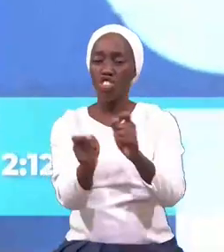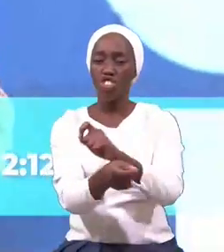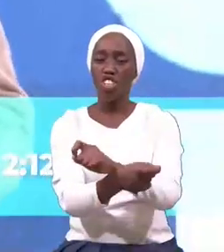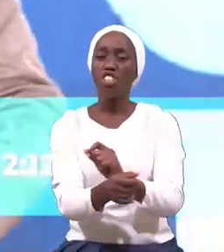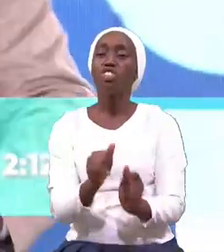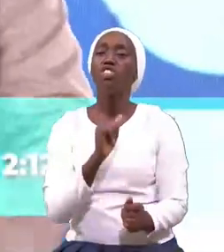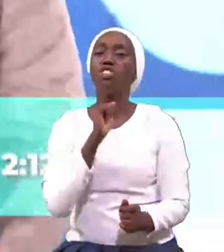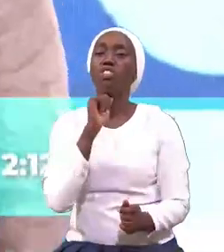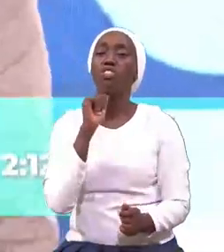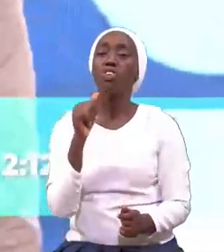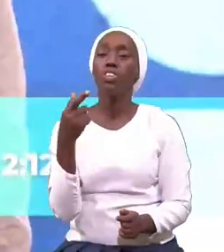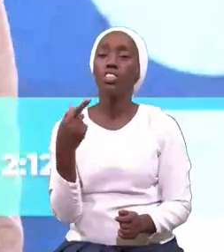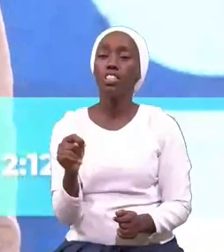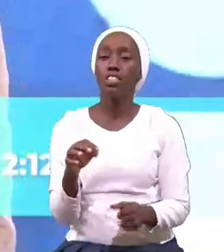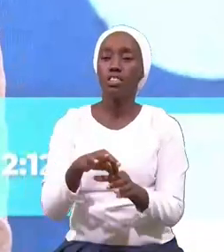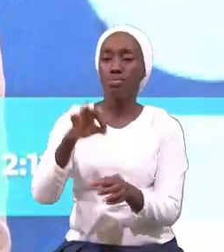N'échangez pas l'esprit.